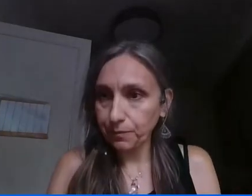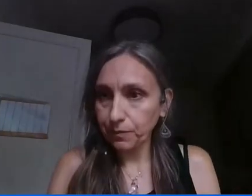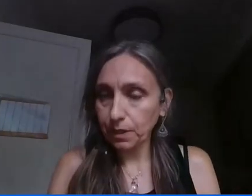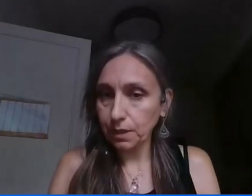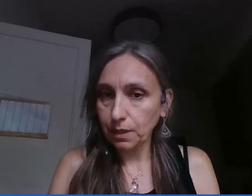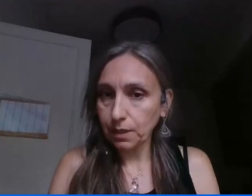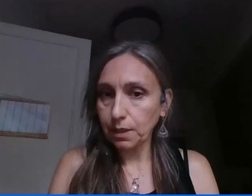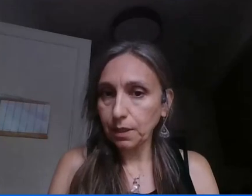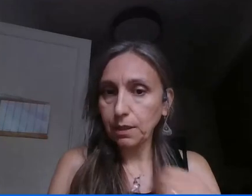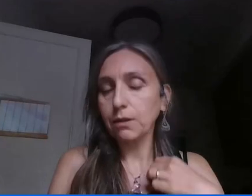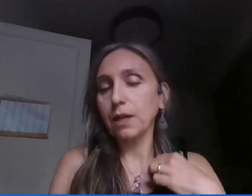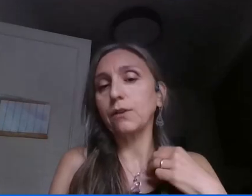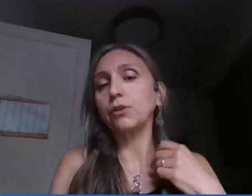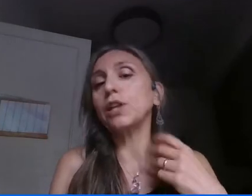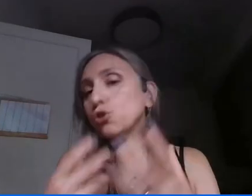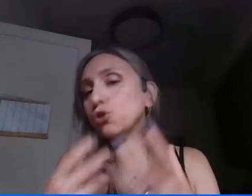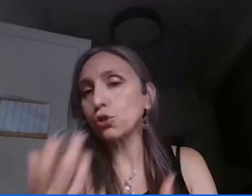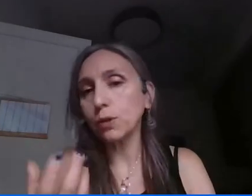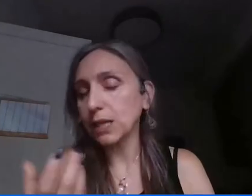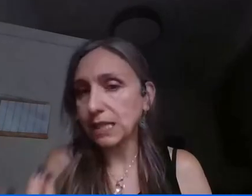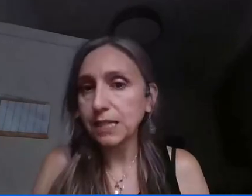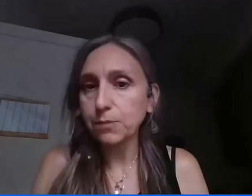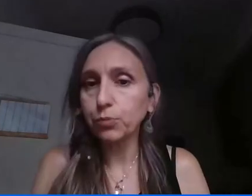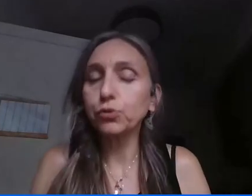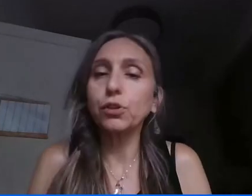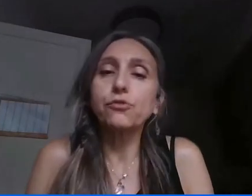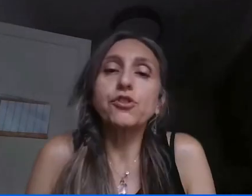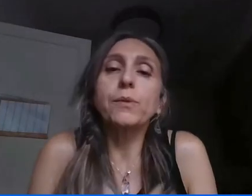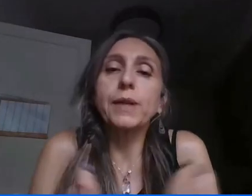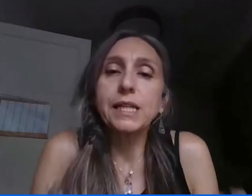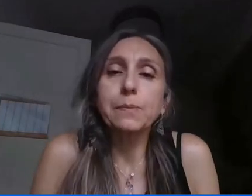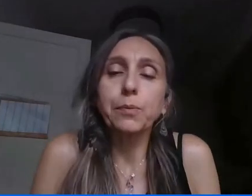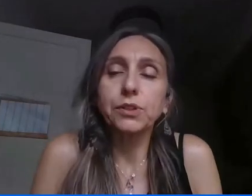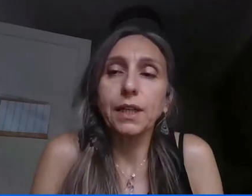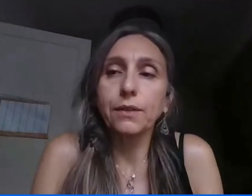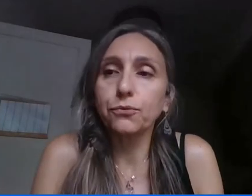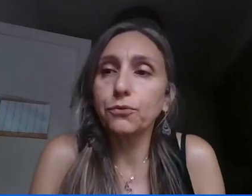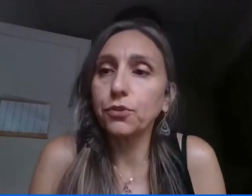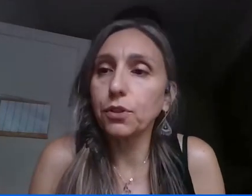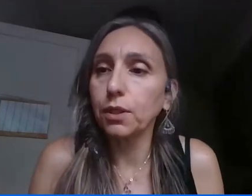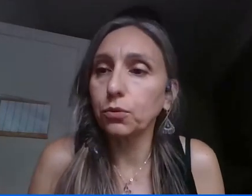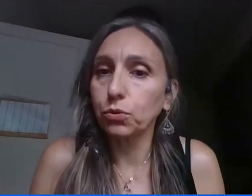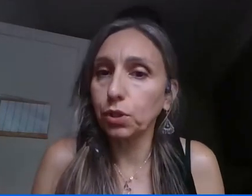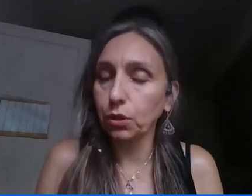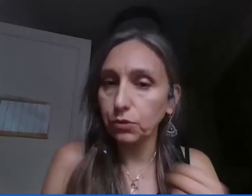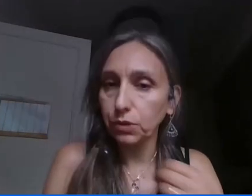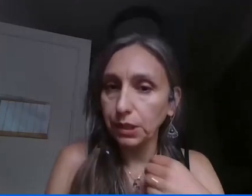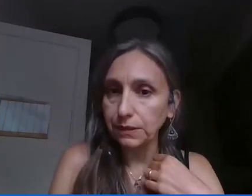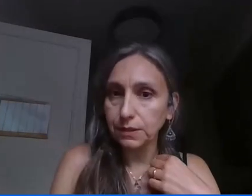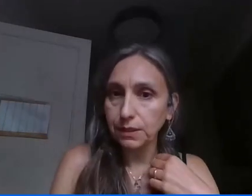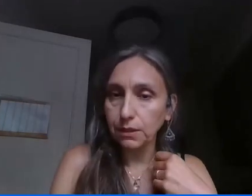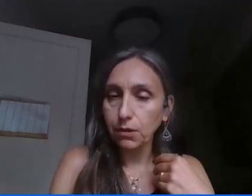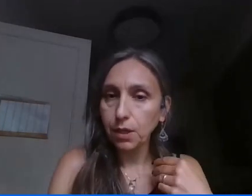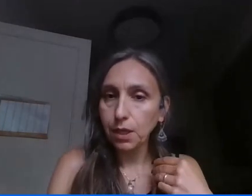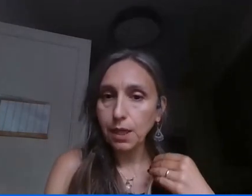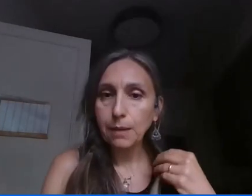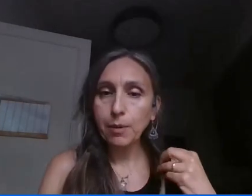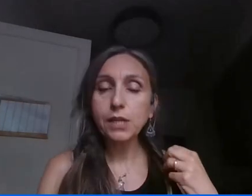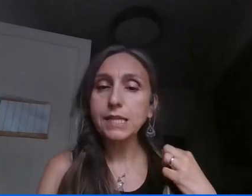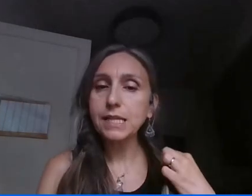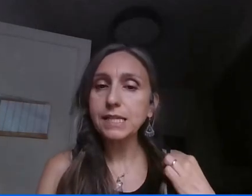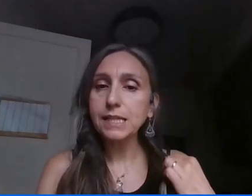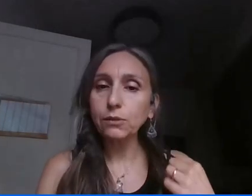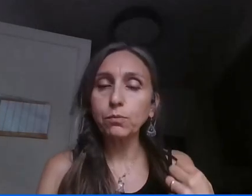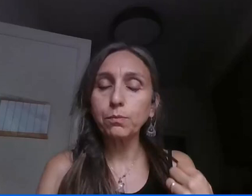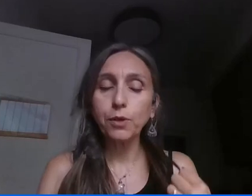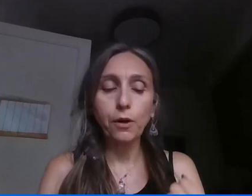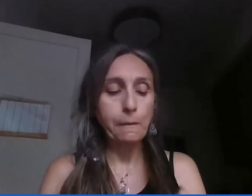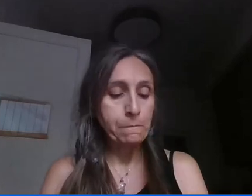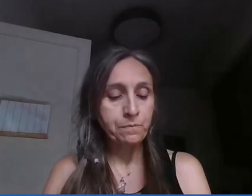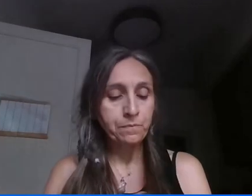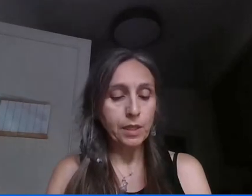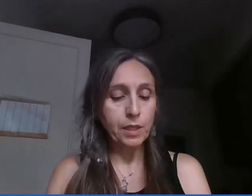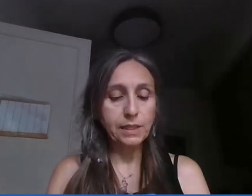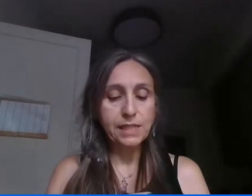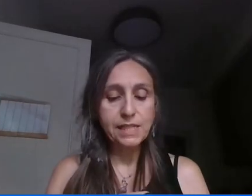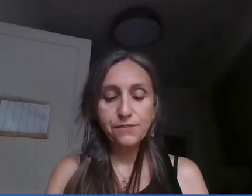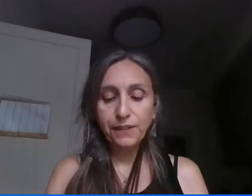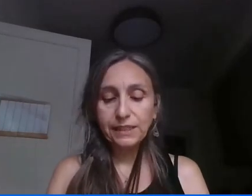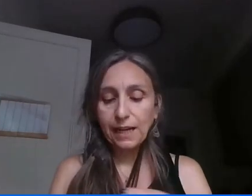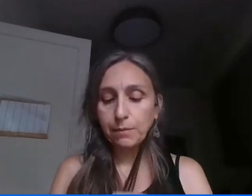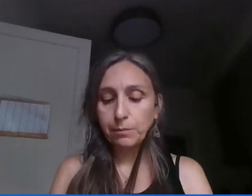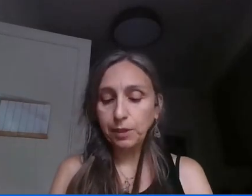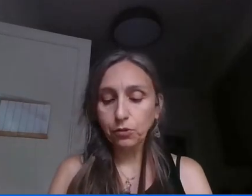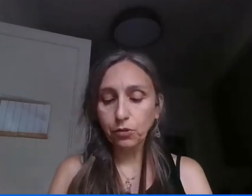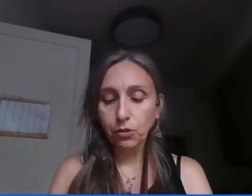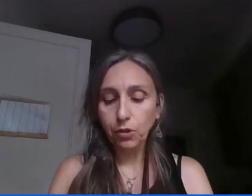comunità. Allora, ho dato solo una serie di spunti, non c'è una risposta No, che funziona in certo. tutti i contesti, no? Però è senza dubbio